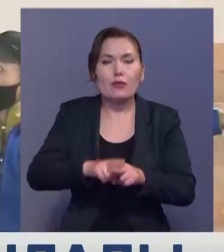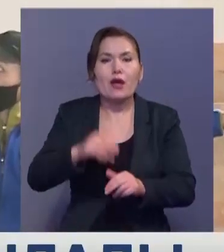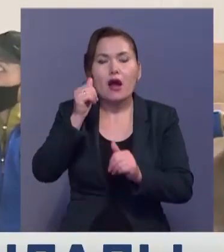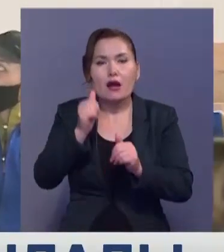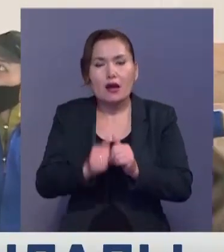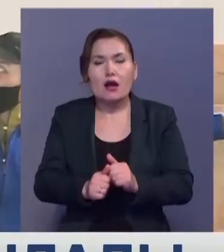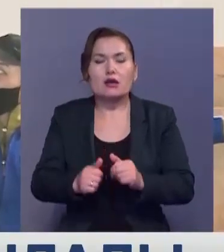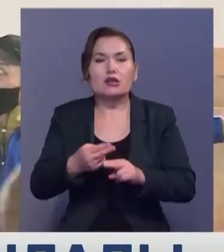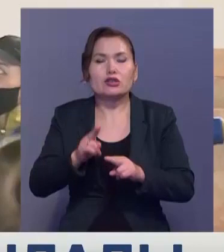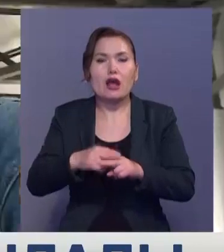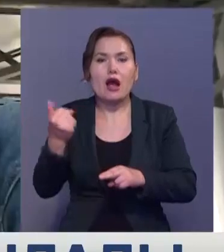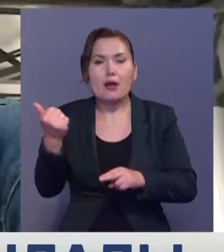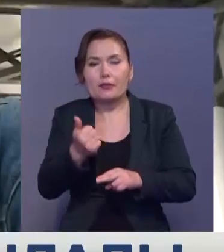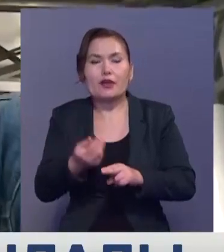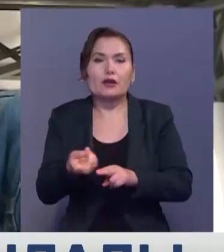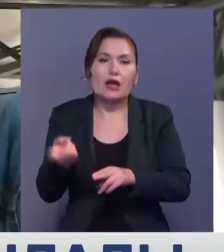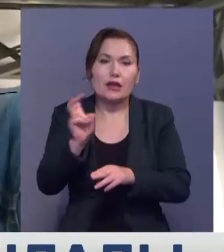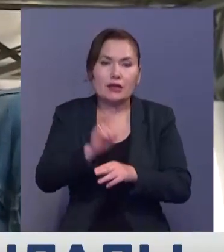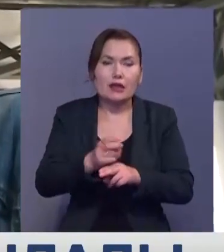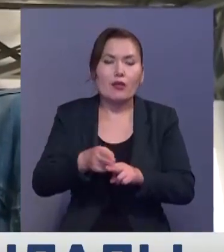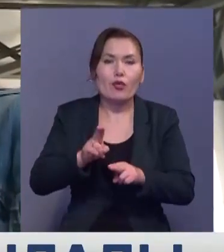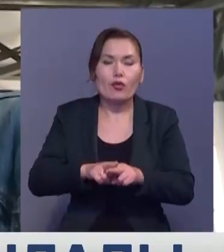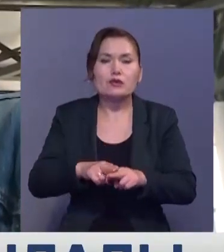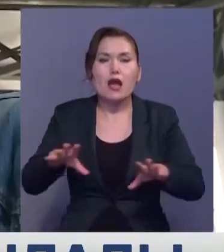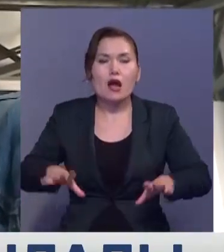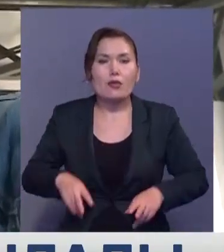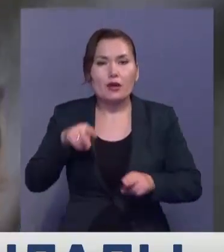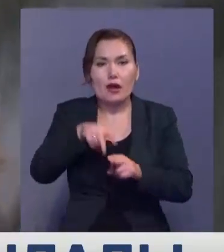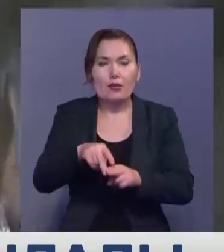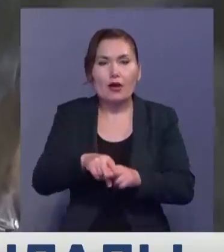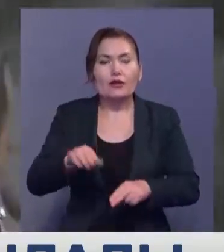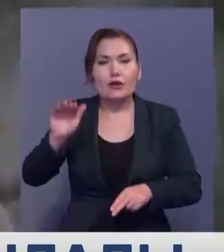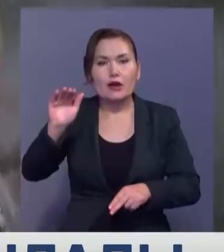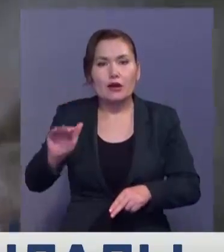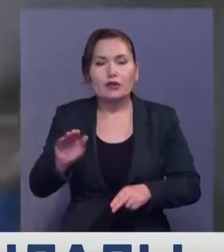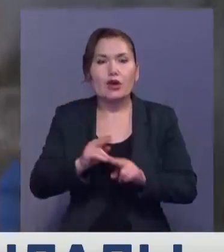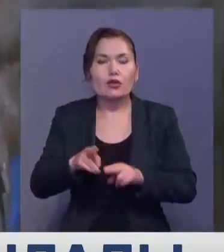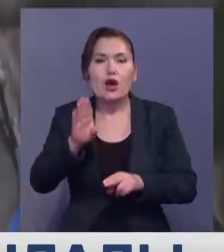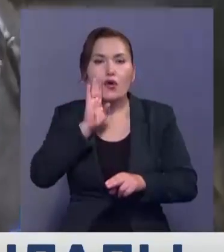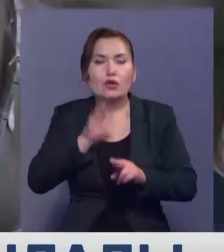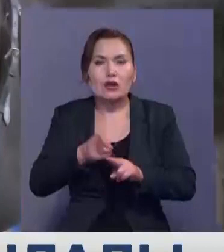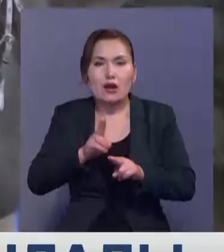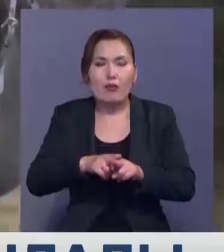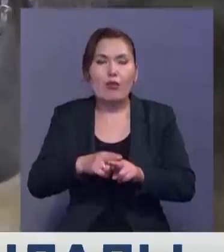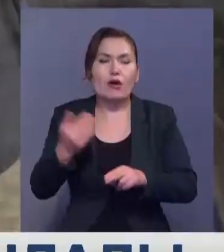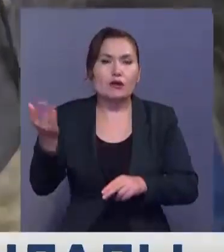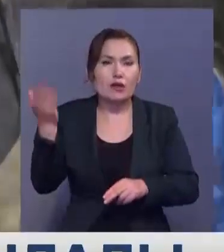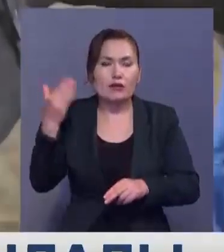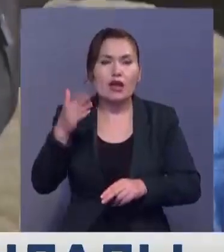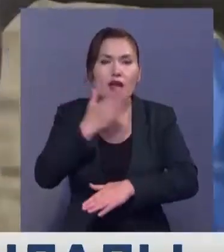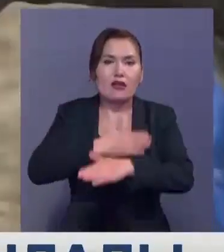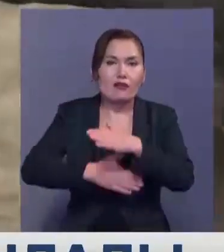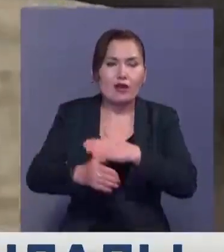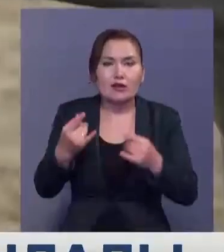жер жүріп, өздері тұратын Шамша ауылынан қалаға жетеді. Кішкентайынан қолдарына алған Алияға 3 жасында аутизм диагнозы қойылған. Содан